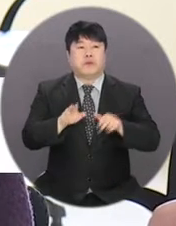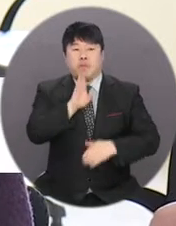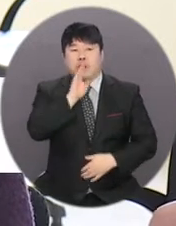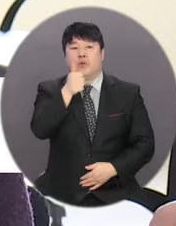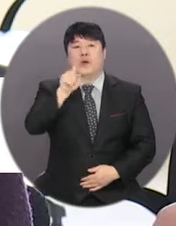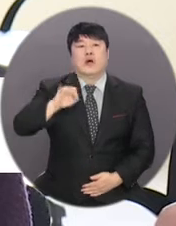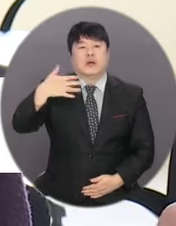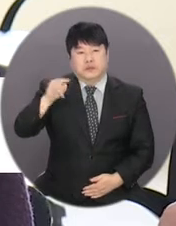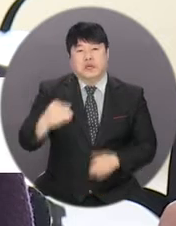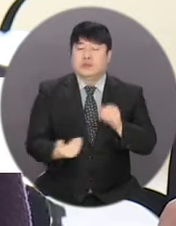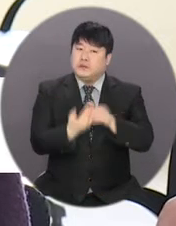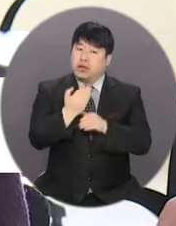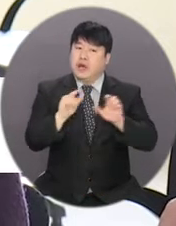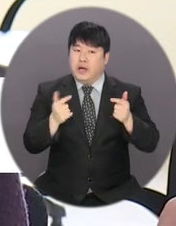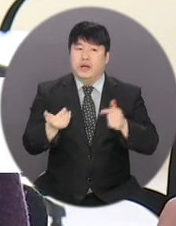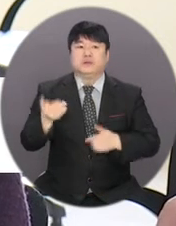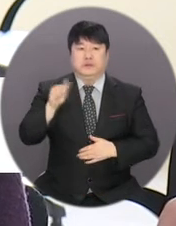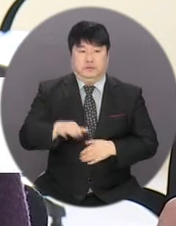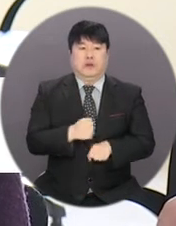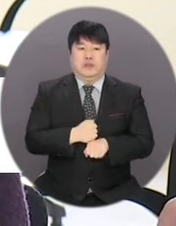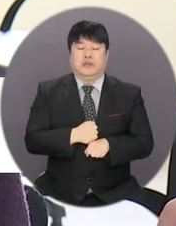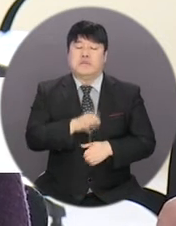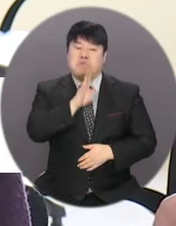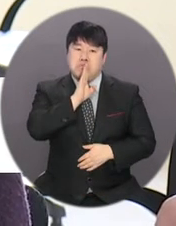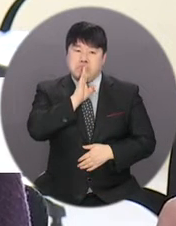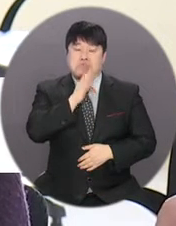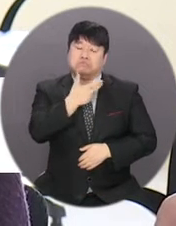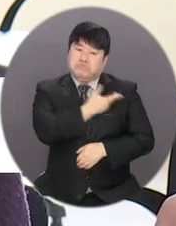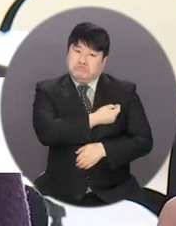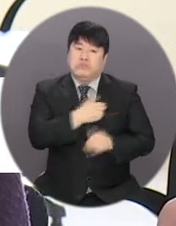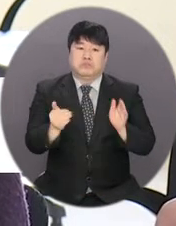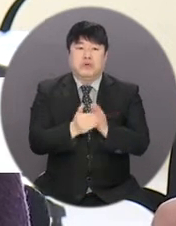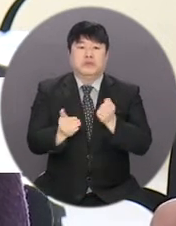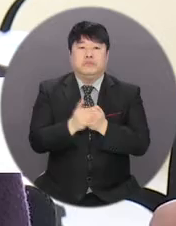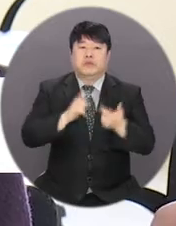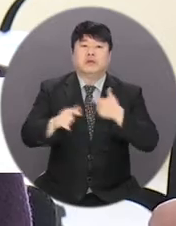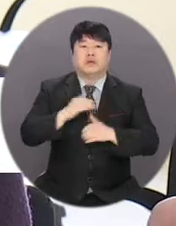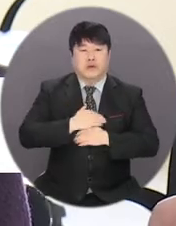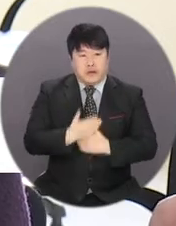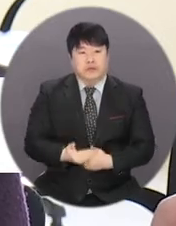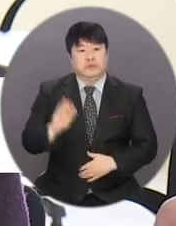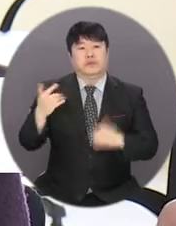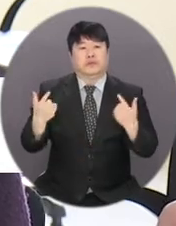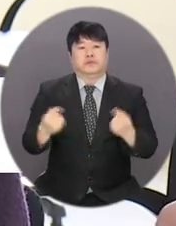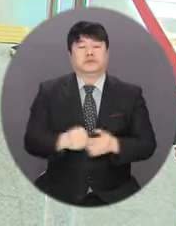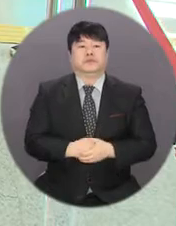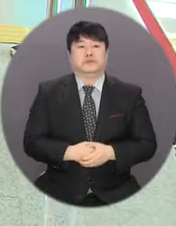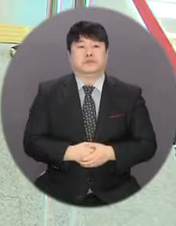바로 이제 뭐 항체가 생기거나 이런 건 아니니까 일단 맞았으니까 조금 더 안심이 되는 것 같긴